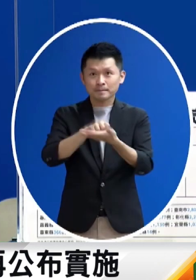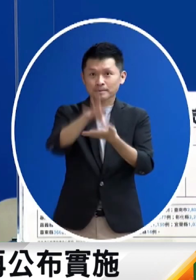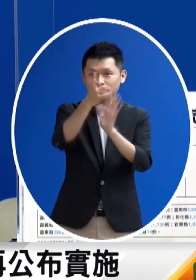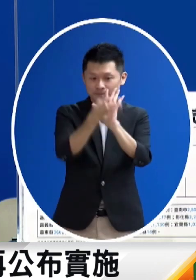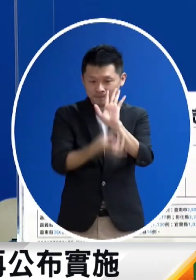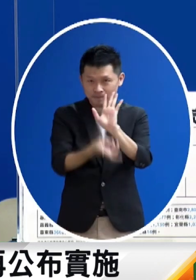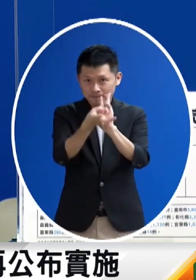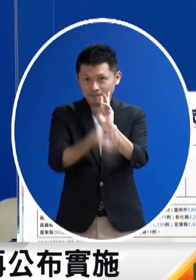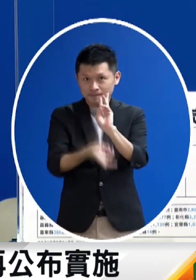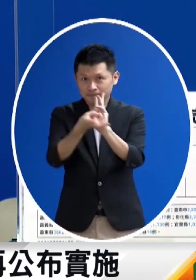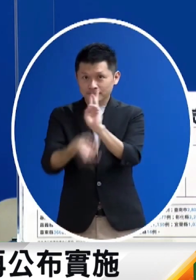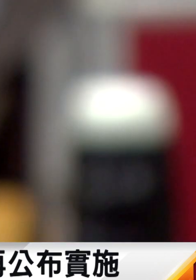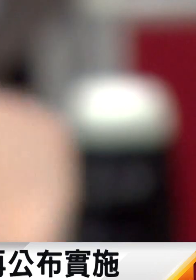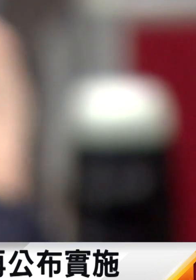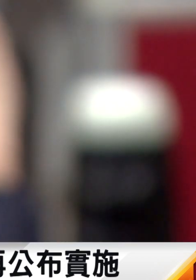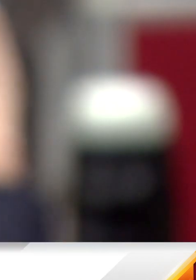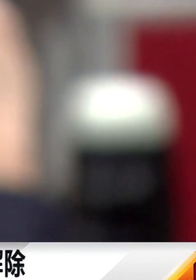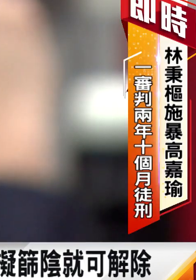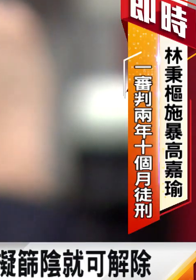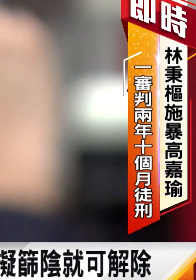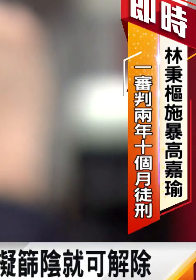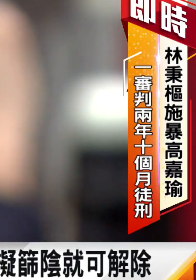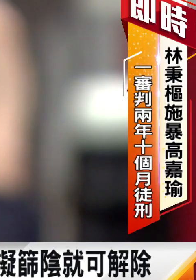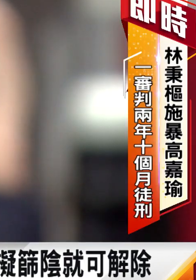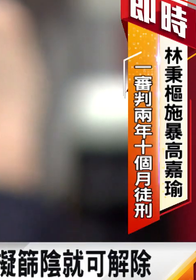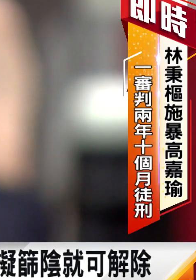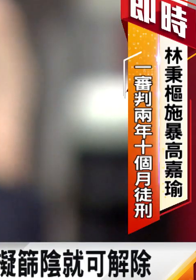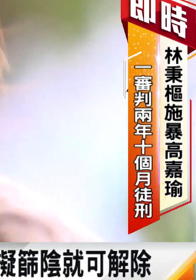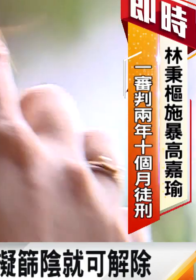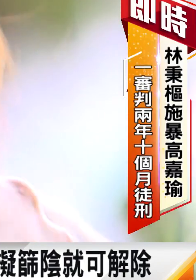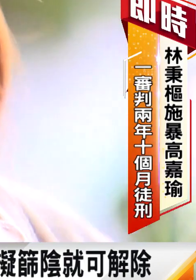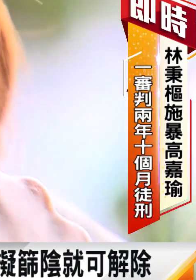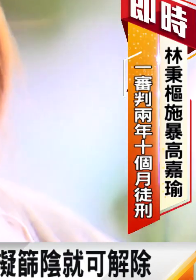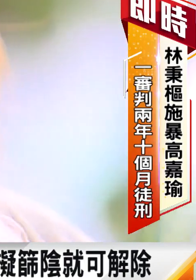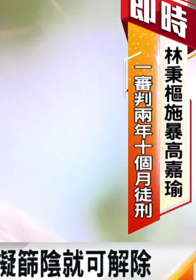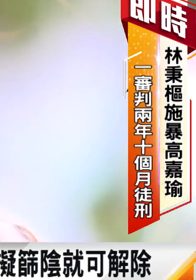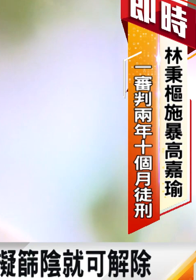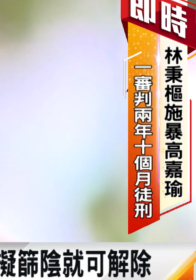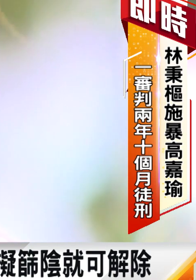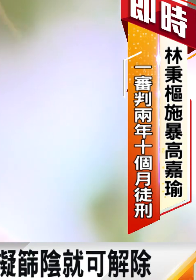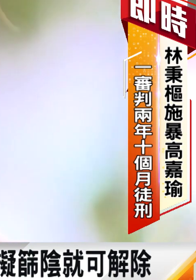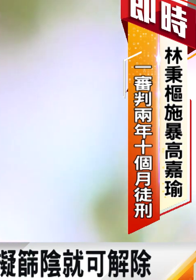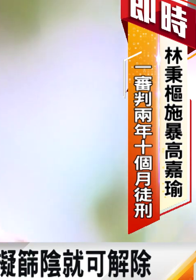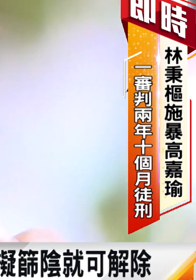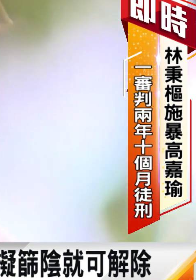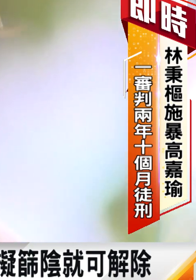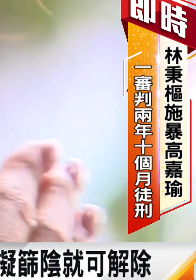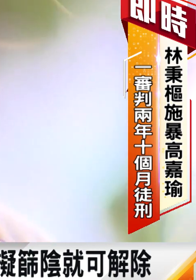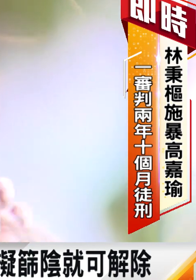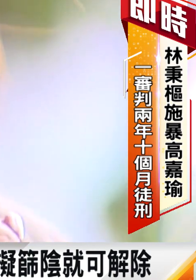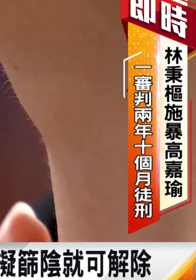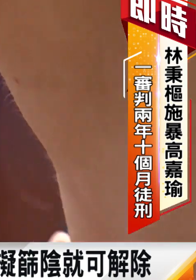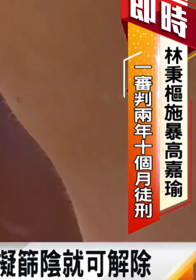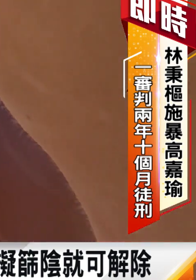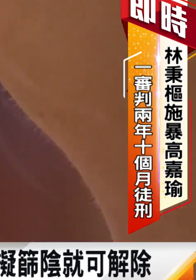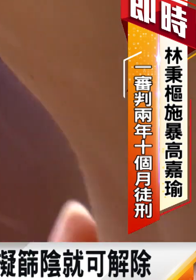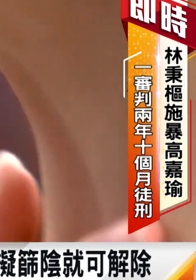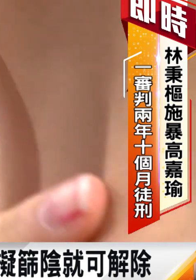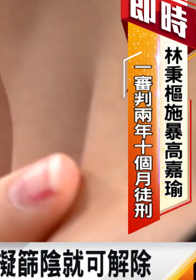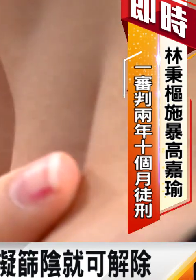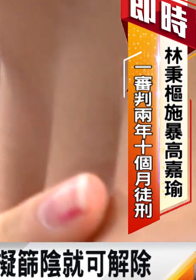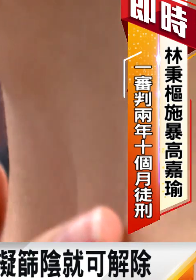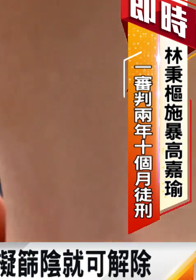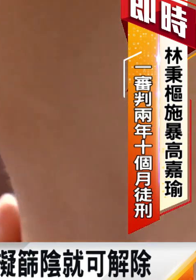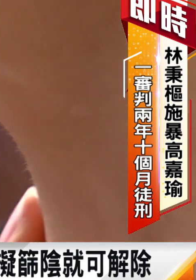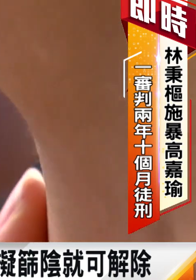报告，之后再公布实施。 等于七天自主管理，只要验出阴性就可以提前解除禁令。那确诊前七天居隔会缩